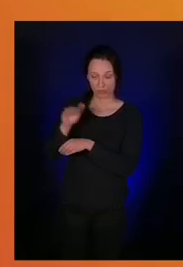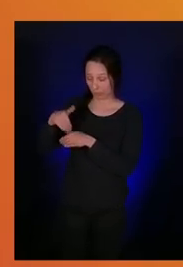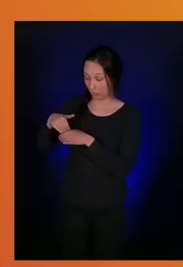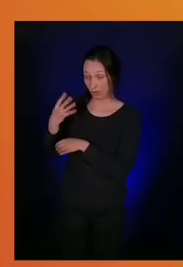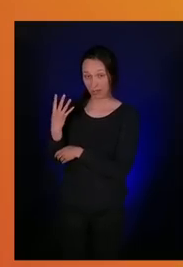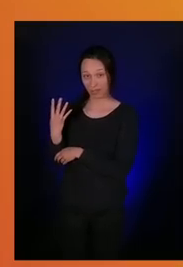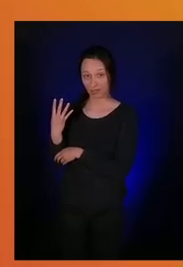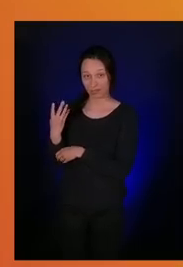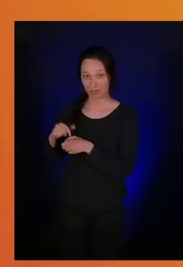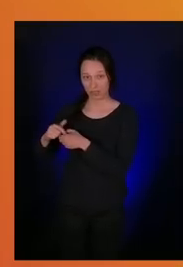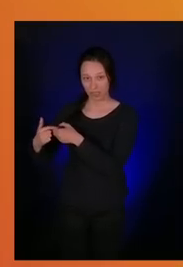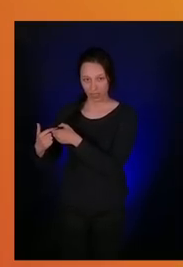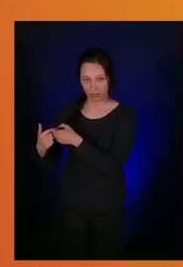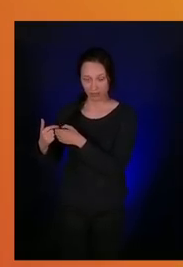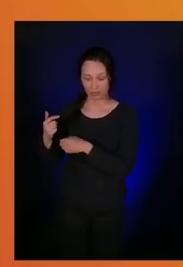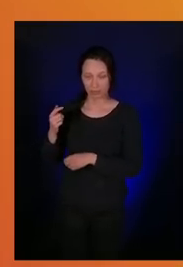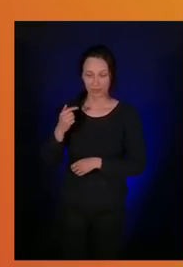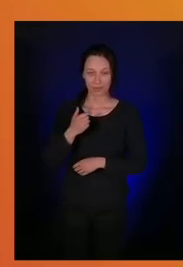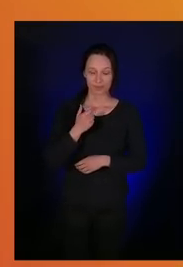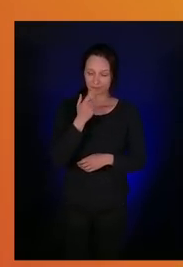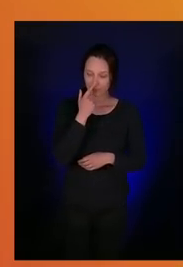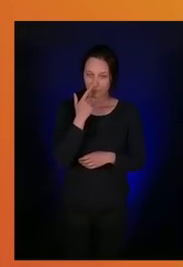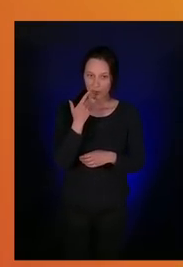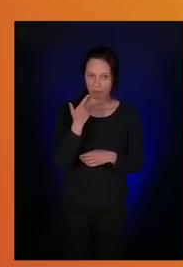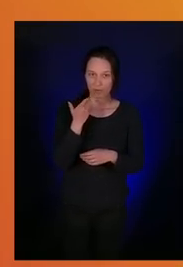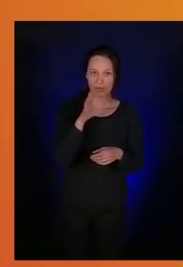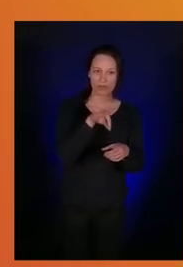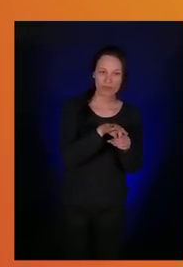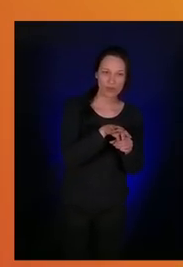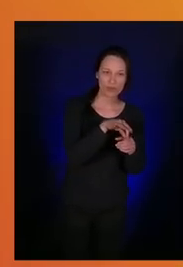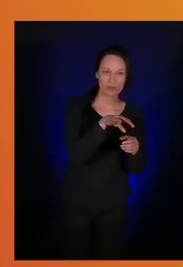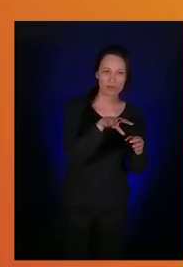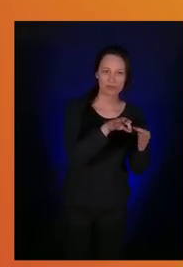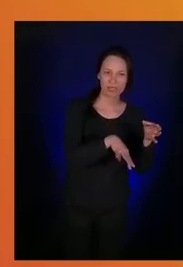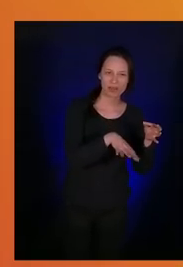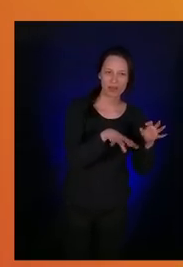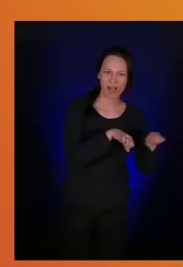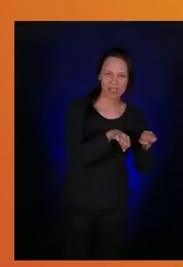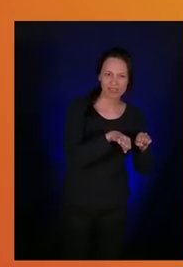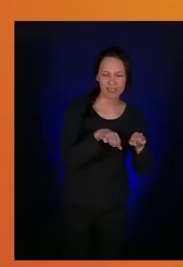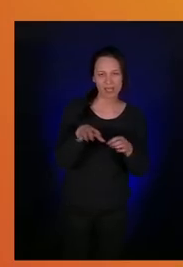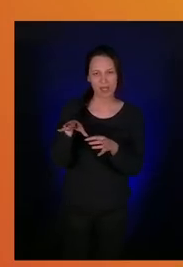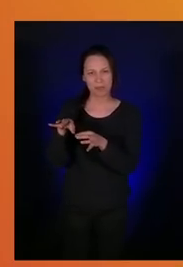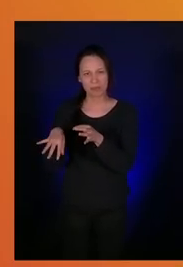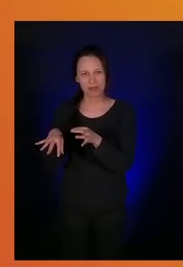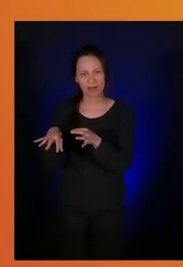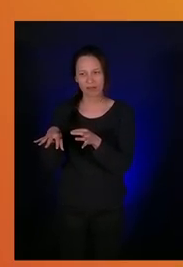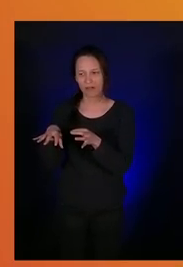a une similitude entre le vote sur les questions financières et le vote sur le bilan d'activité. C'est-à-dire, on n'a pas un vote où on